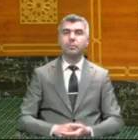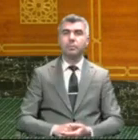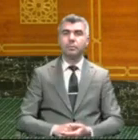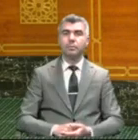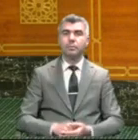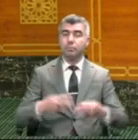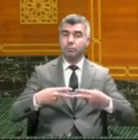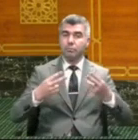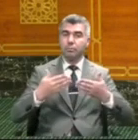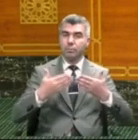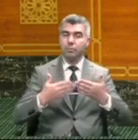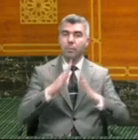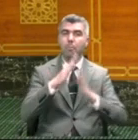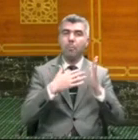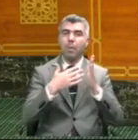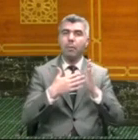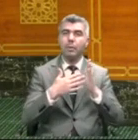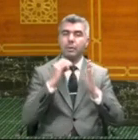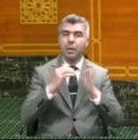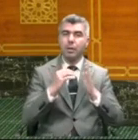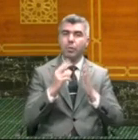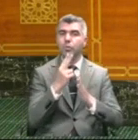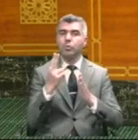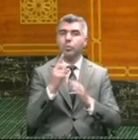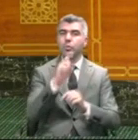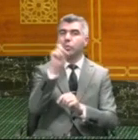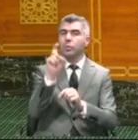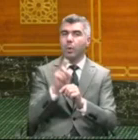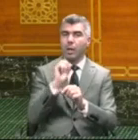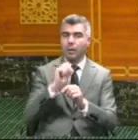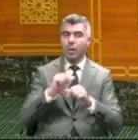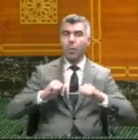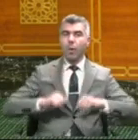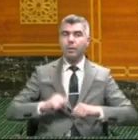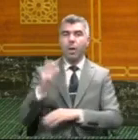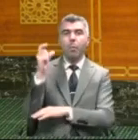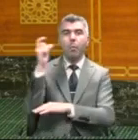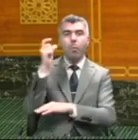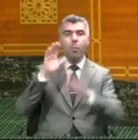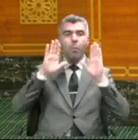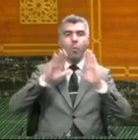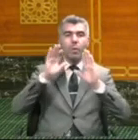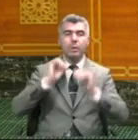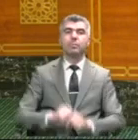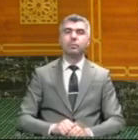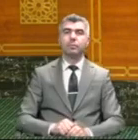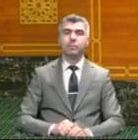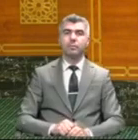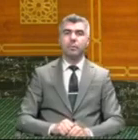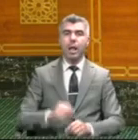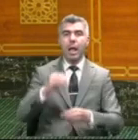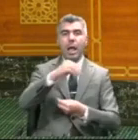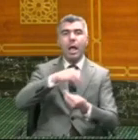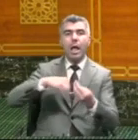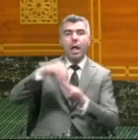نستهل جدول اعمال هذه الجلسه بالسؤالين الموجهين لقطاع الاوقاف والشؤون الاسلاميه حول موسم الحج